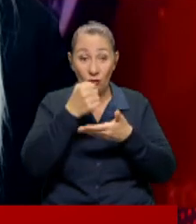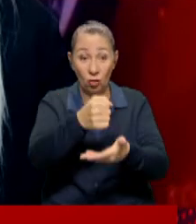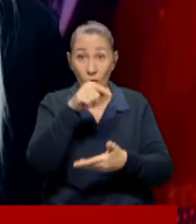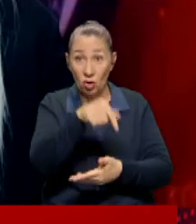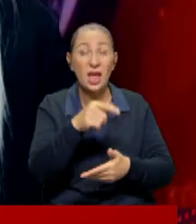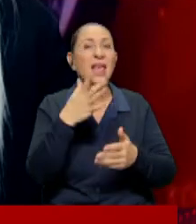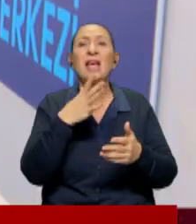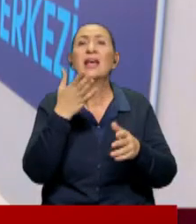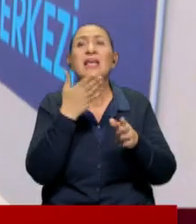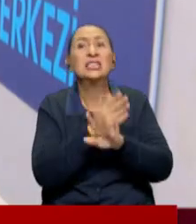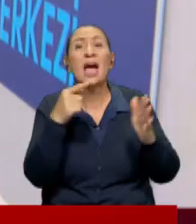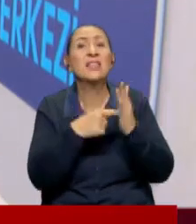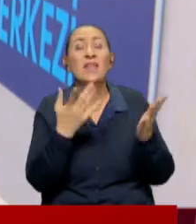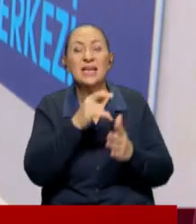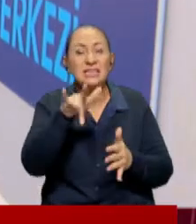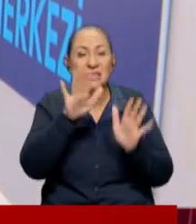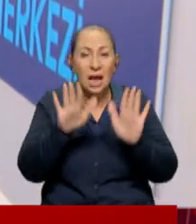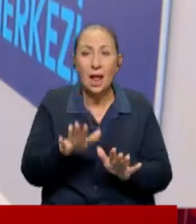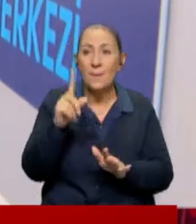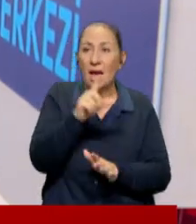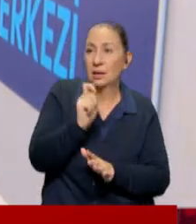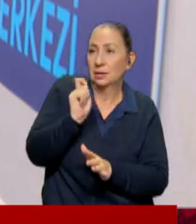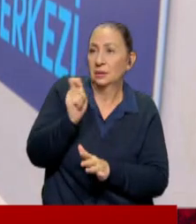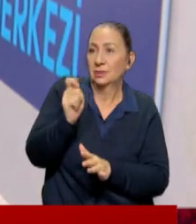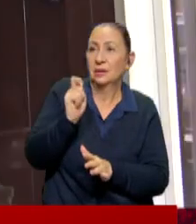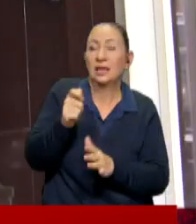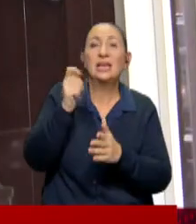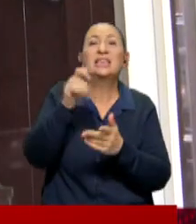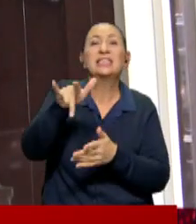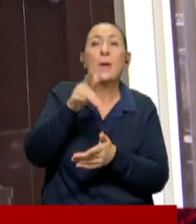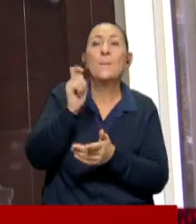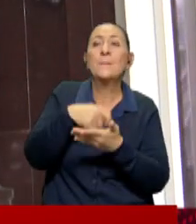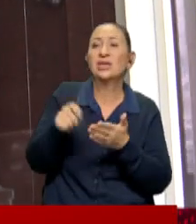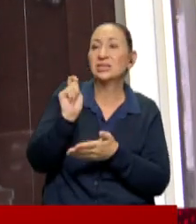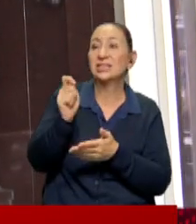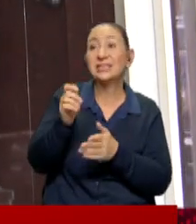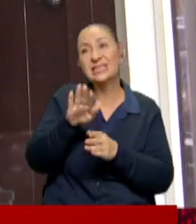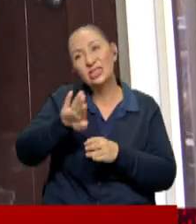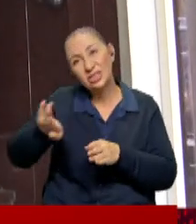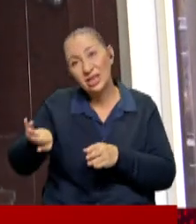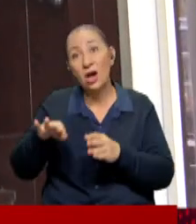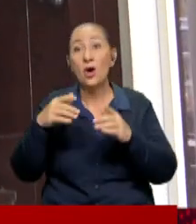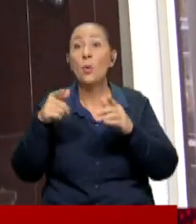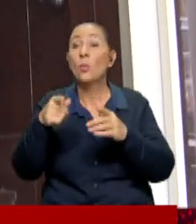amacı işsiz kalanlara aylık işsizlik maaşı vermekten ziyade fon